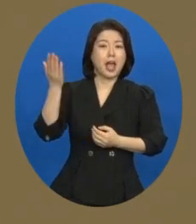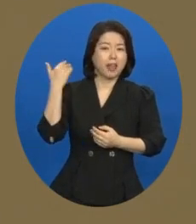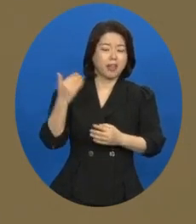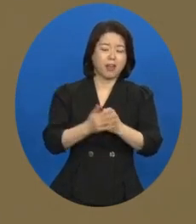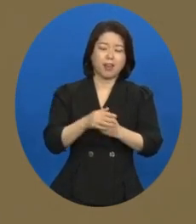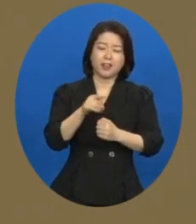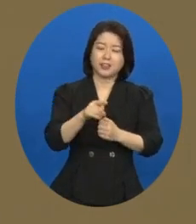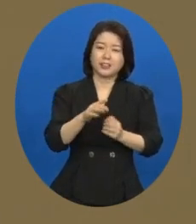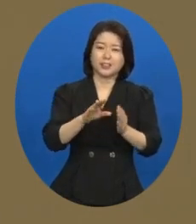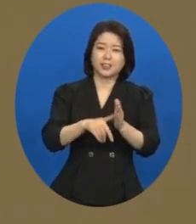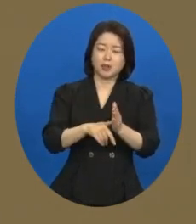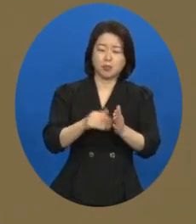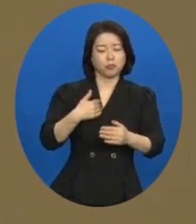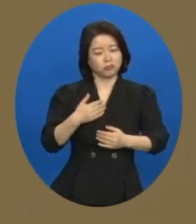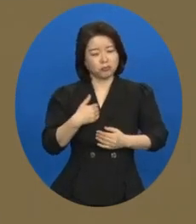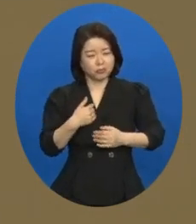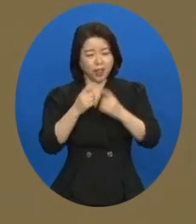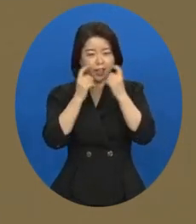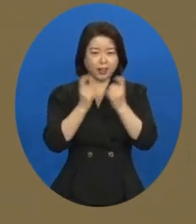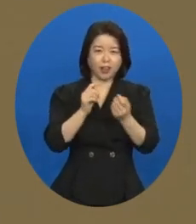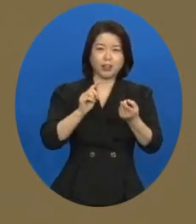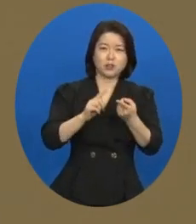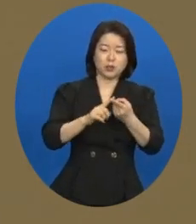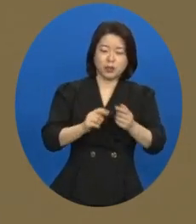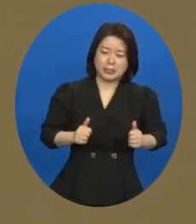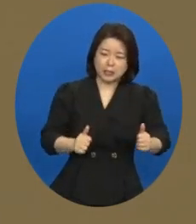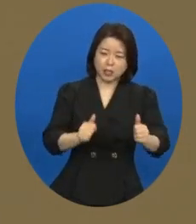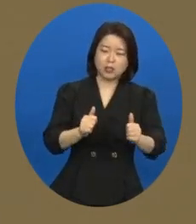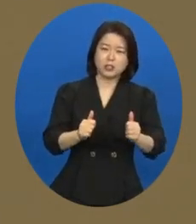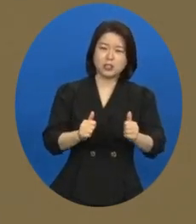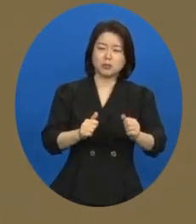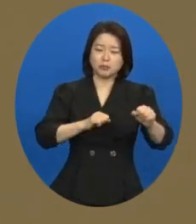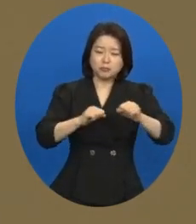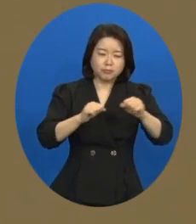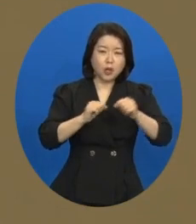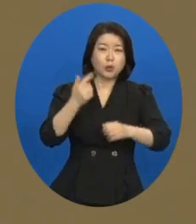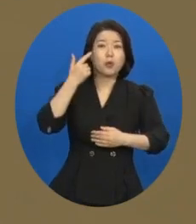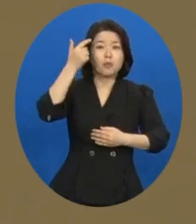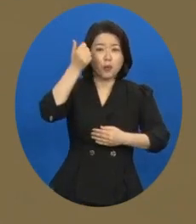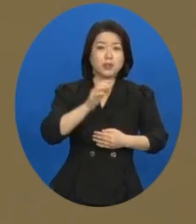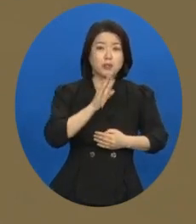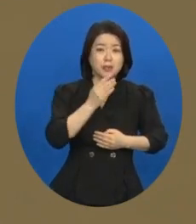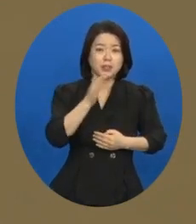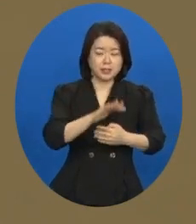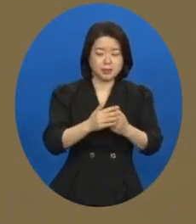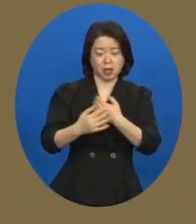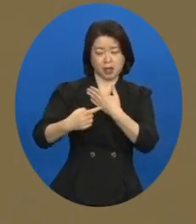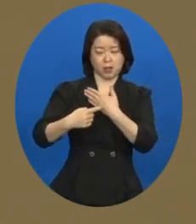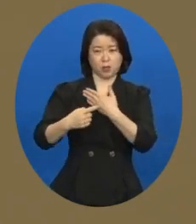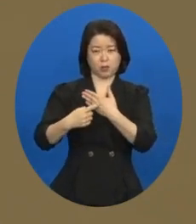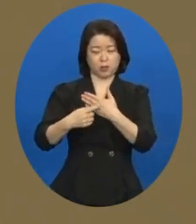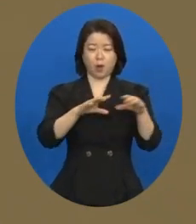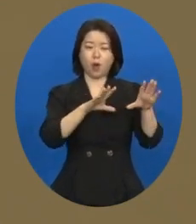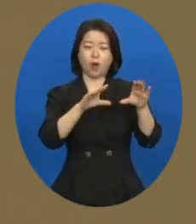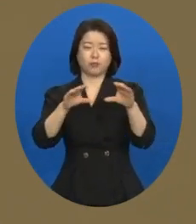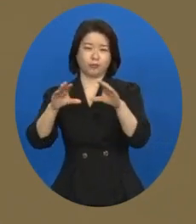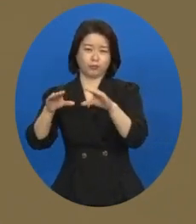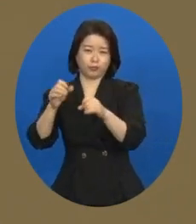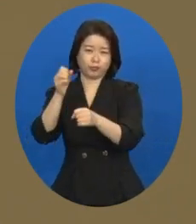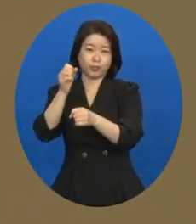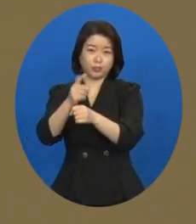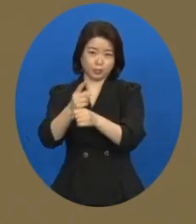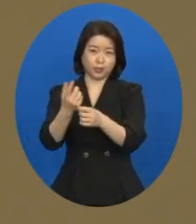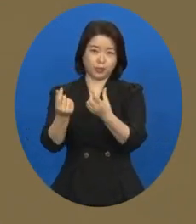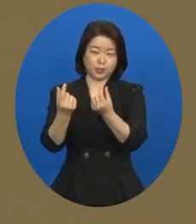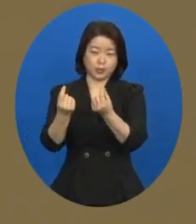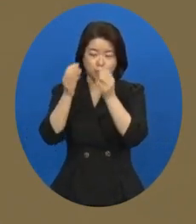이미 나름대로 열심히 목회하던 그런 목사였지만 겉으로는 대단히 부드러운 성격인